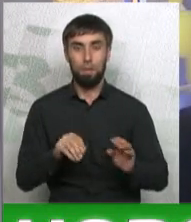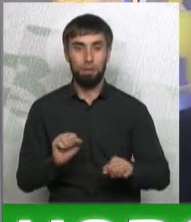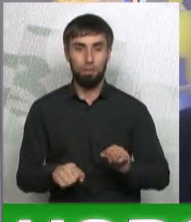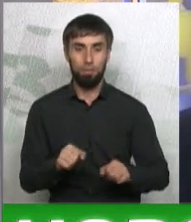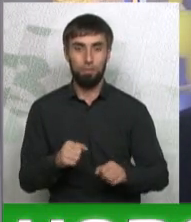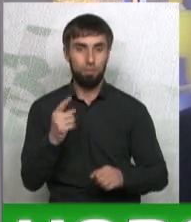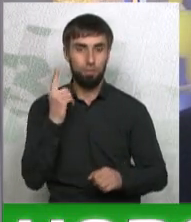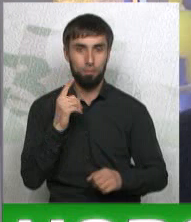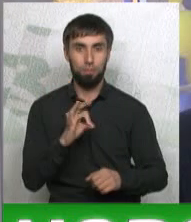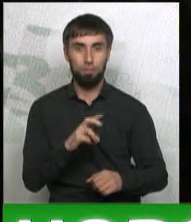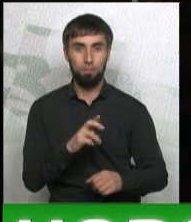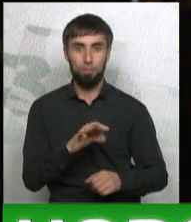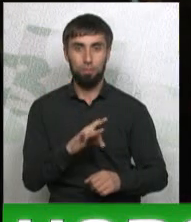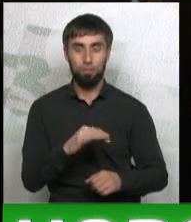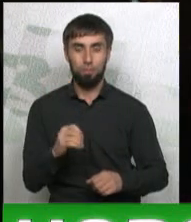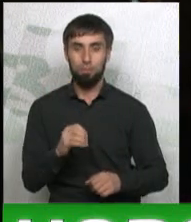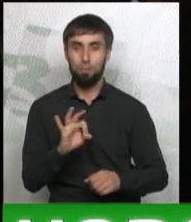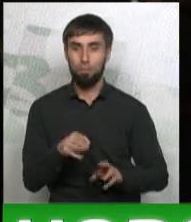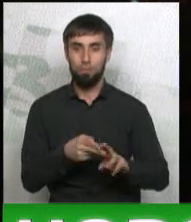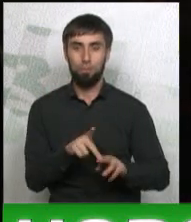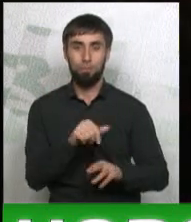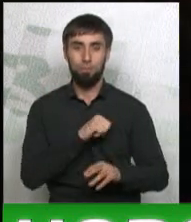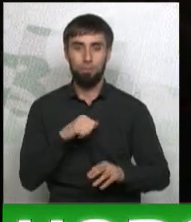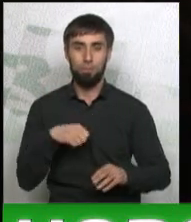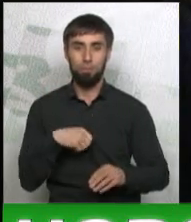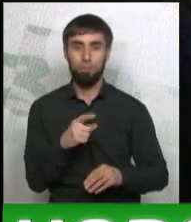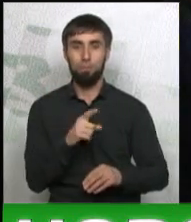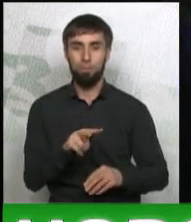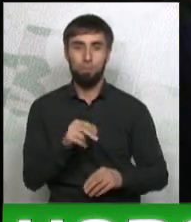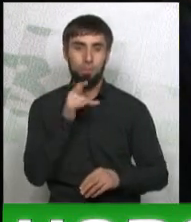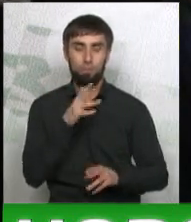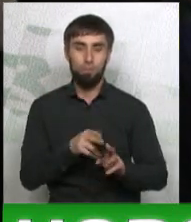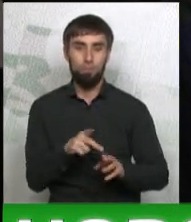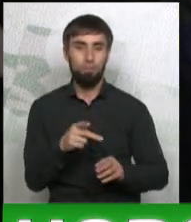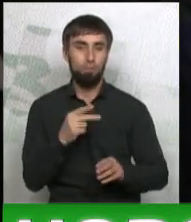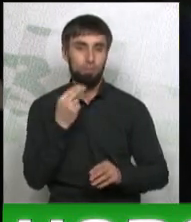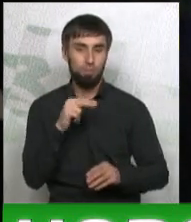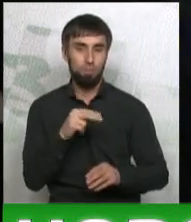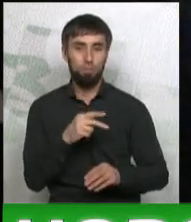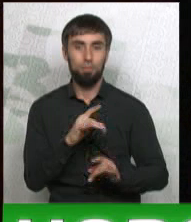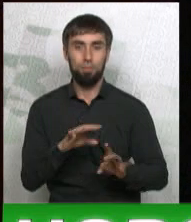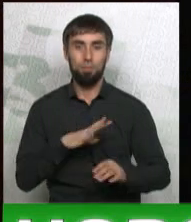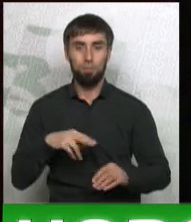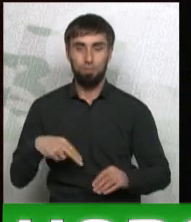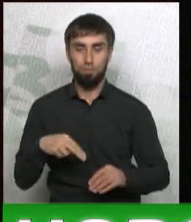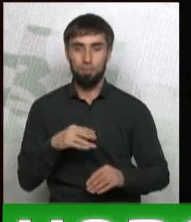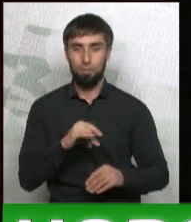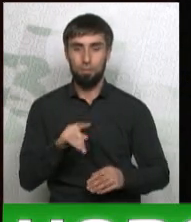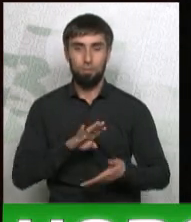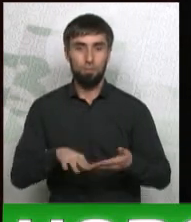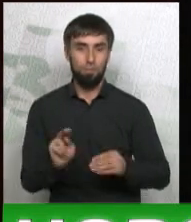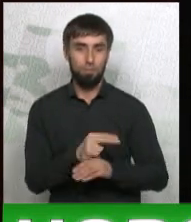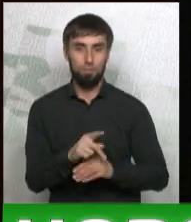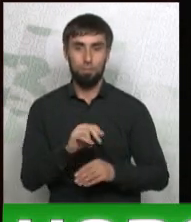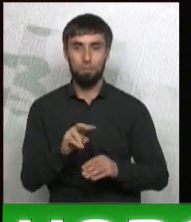возможности звукового оборудования. А вот и тот самый зрительный зал, о котором так воодушевленно говорил директор ТЮЗа. После ремонта зал